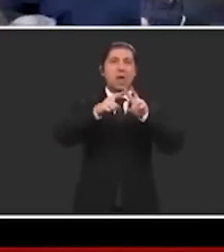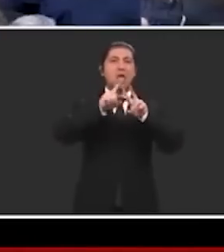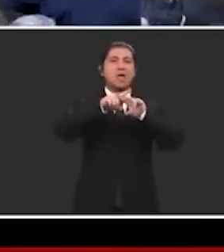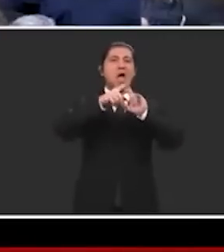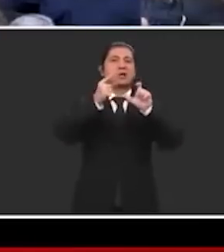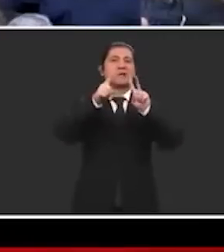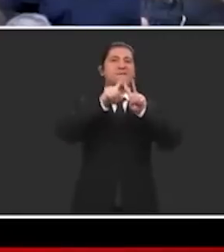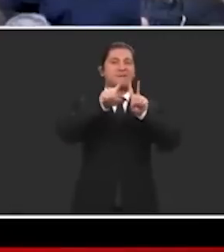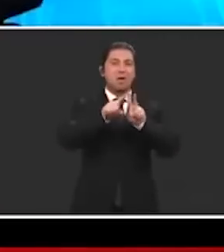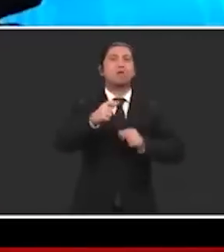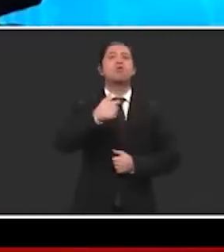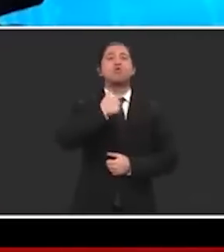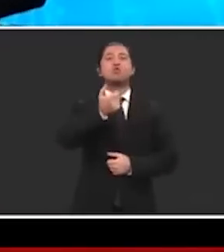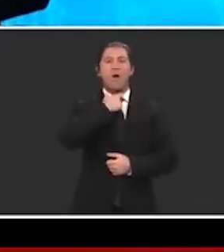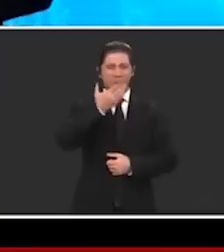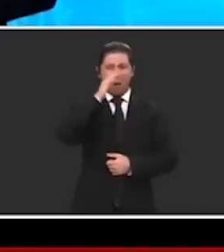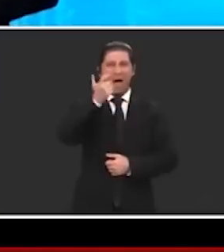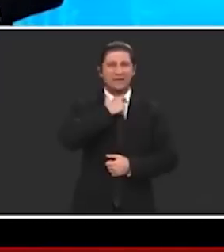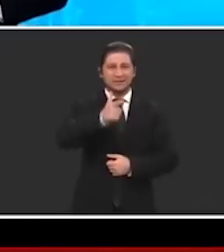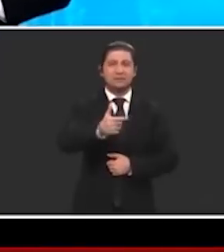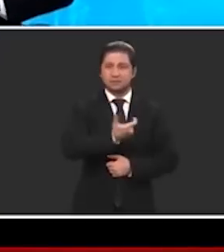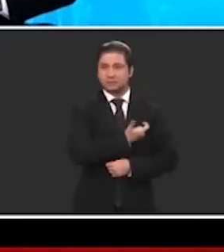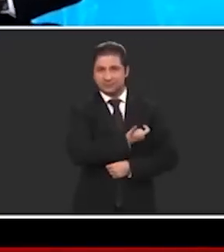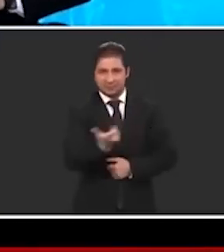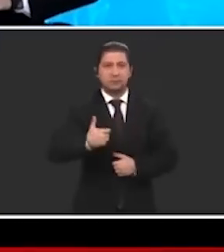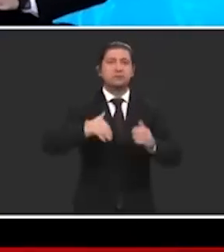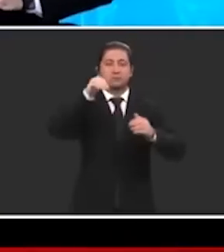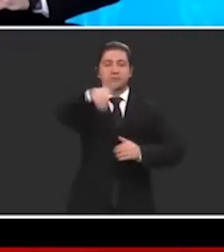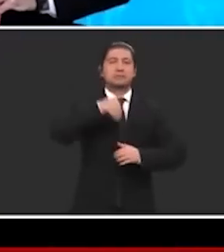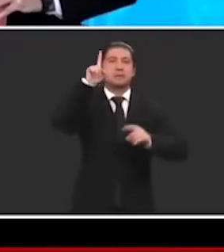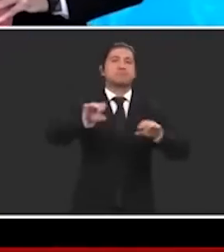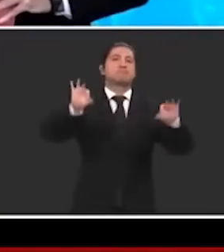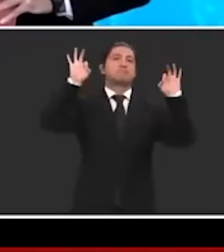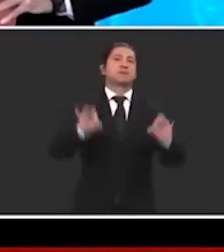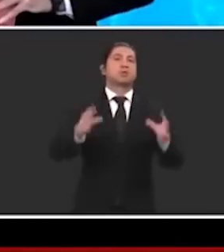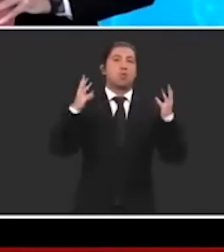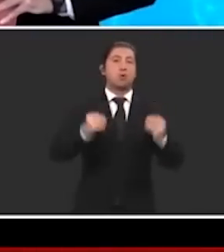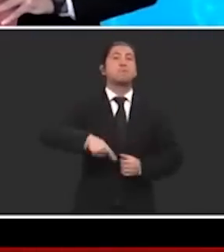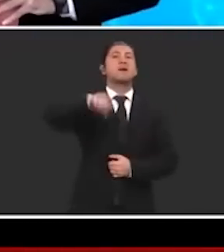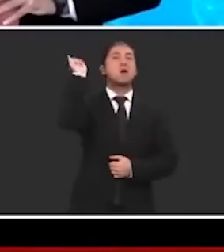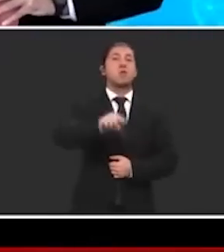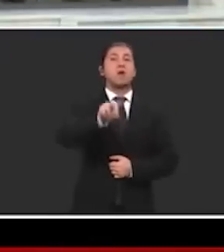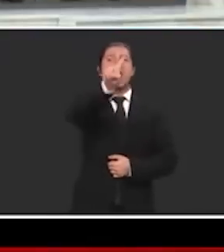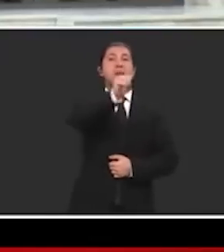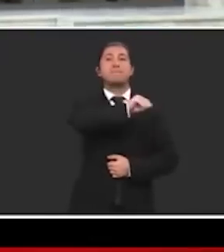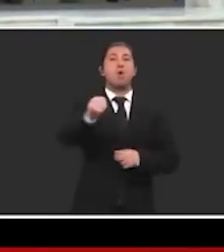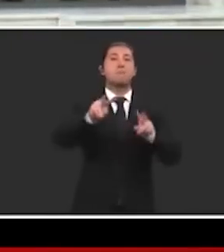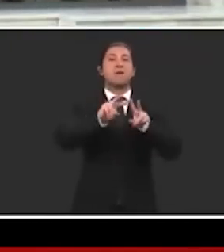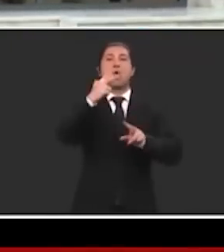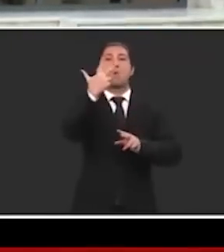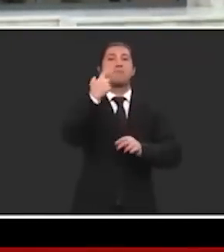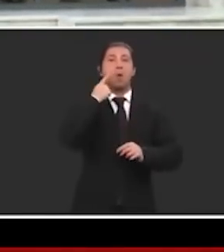Iğdır-Nahçıvan doğalgaz boru hattının temelini attık. Günlük 2 milyon metreküp